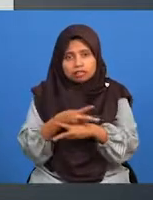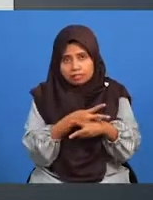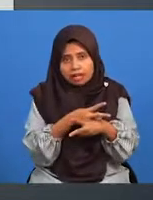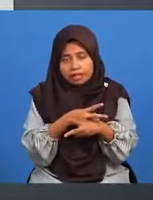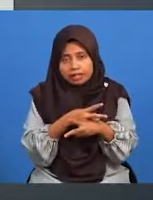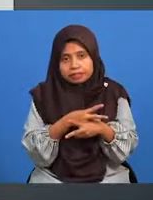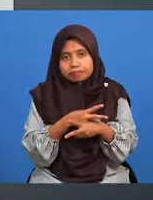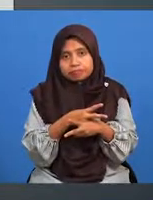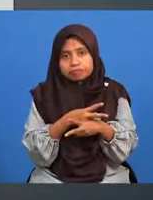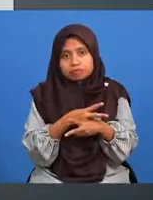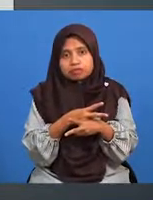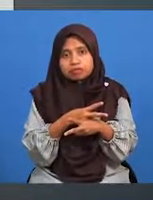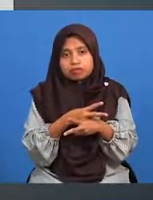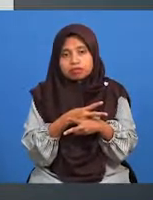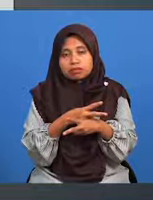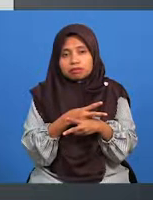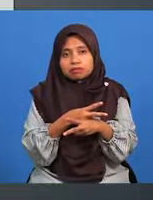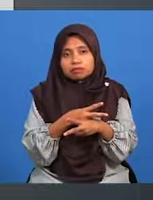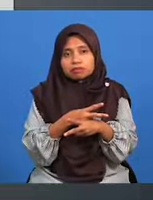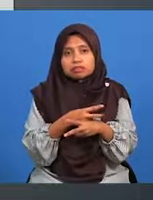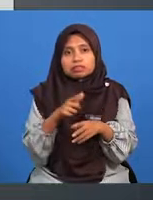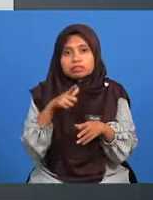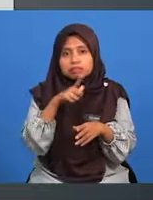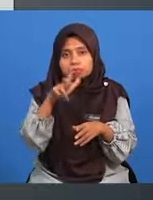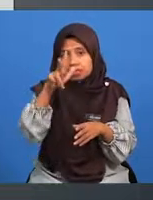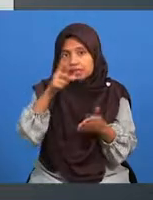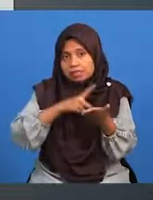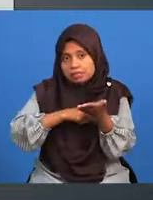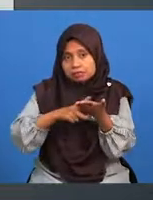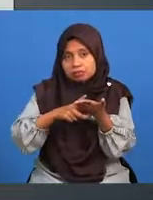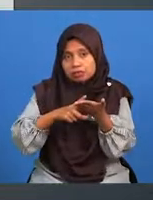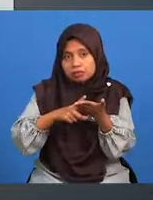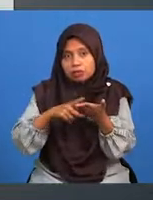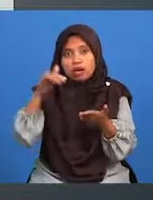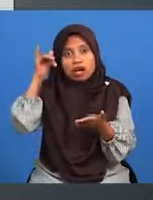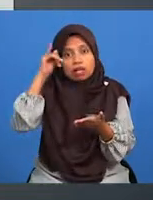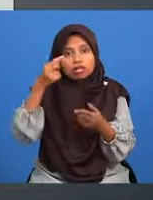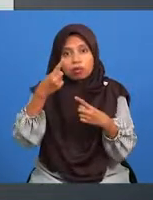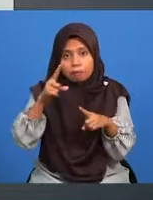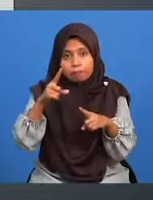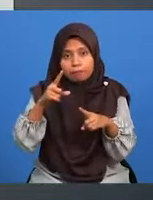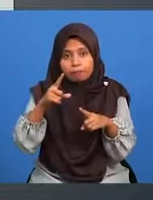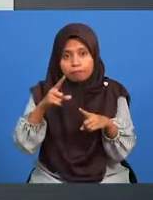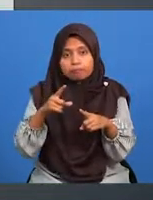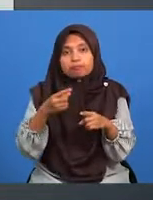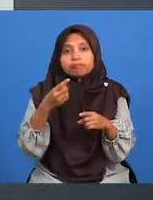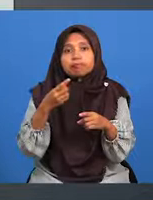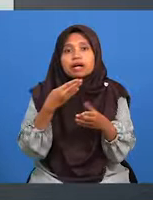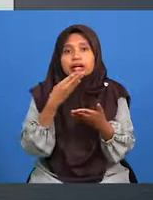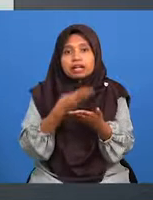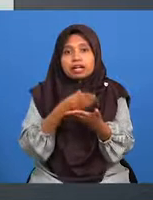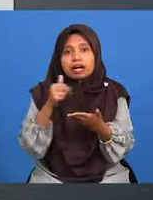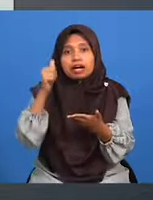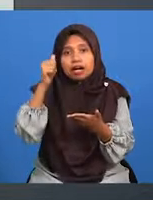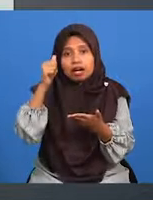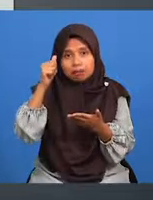berada di Mekah untuk menunaikan umrah selama 3 minggu. Yahya menjawab, baik Ahmad,